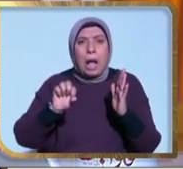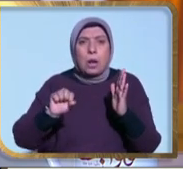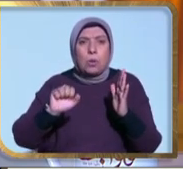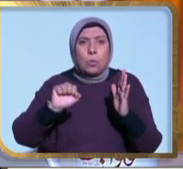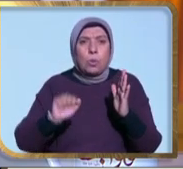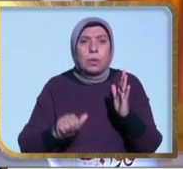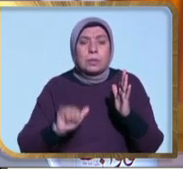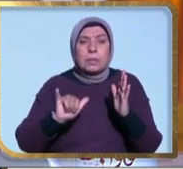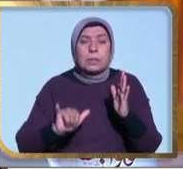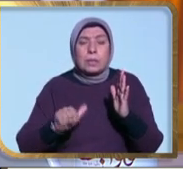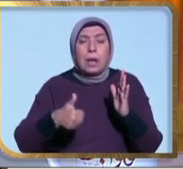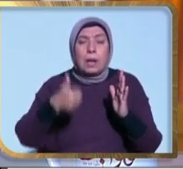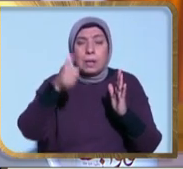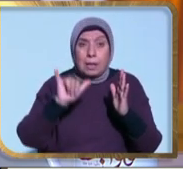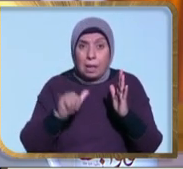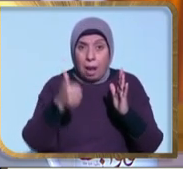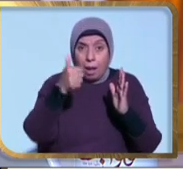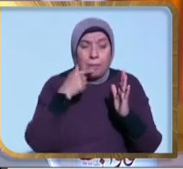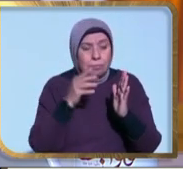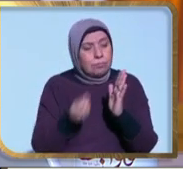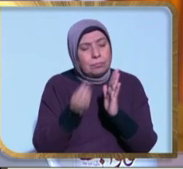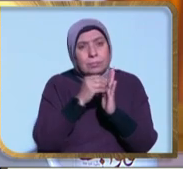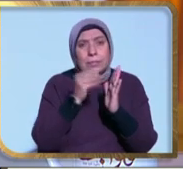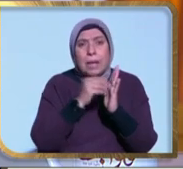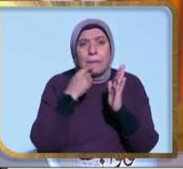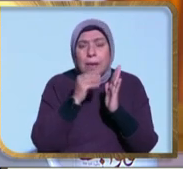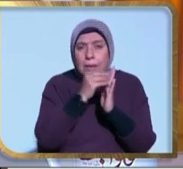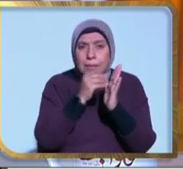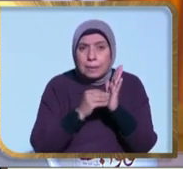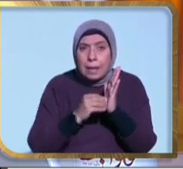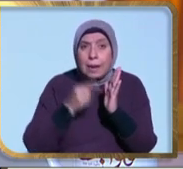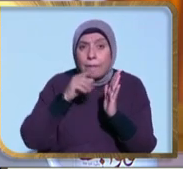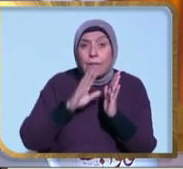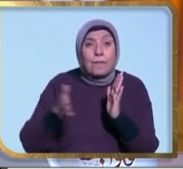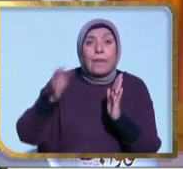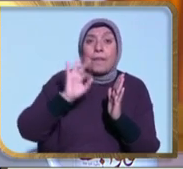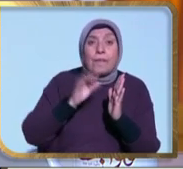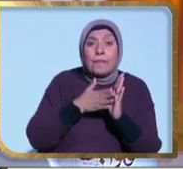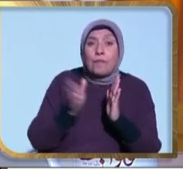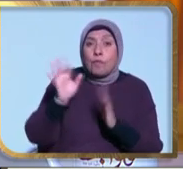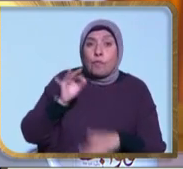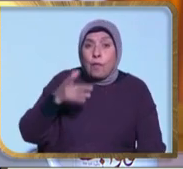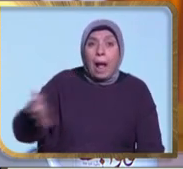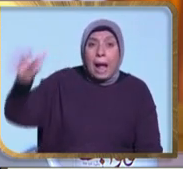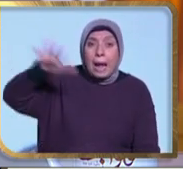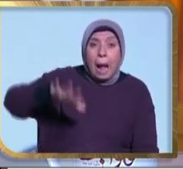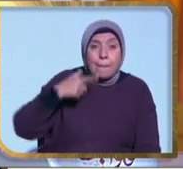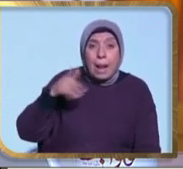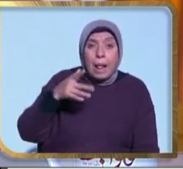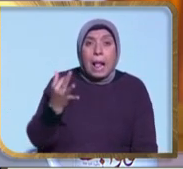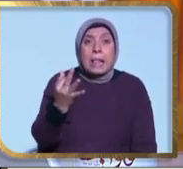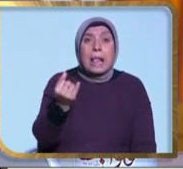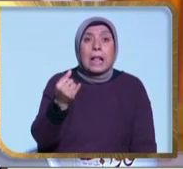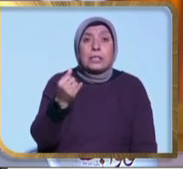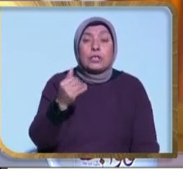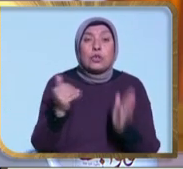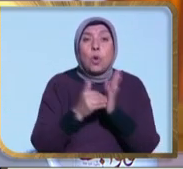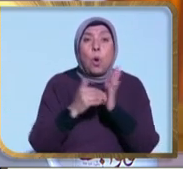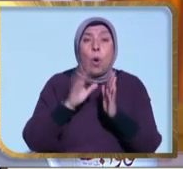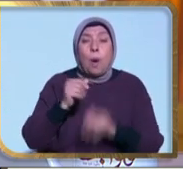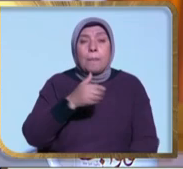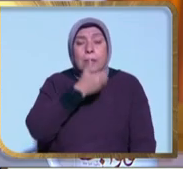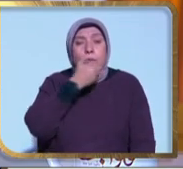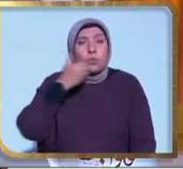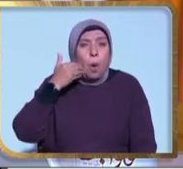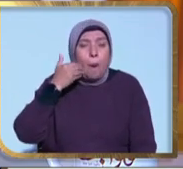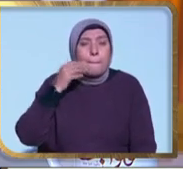ده وينفرد فيه بالعباده والصيام يتعبد ويصوم 30 يوم ال 30 يوم دول